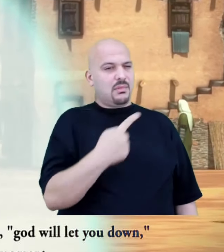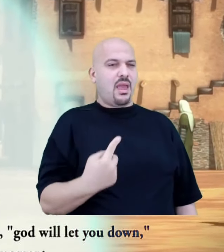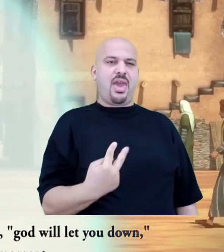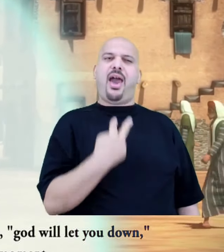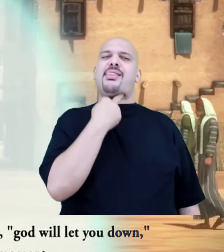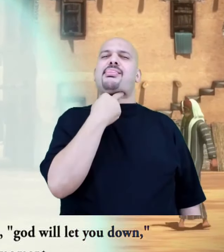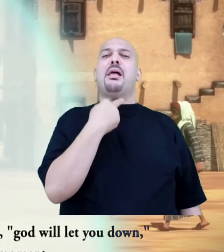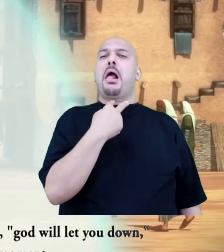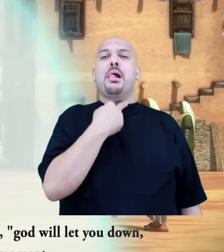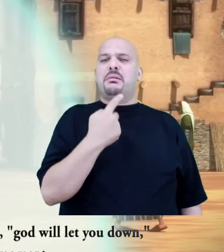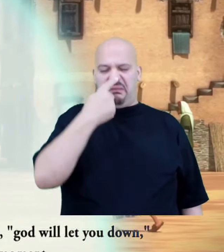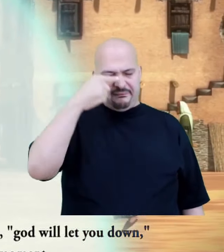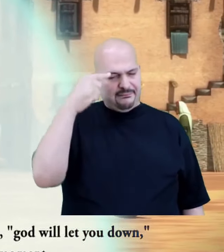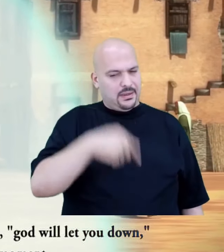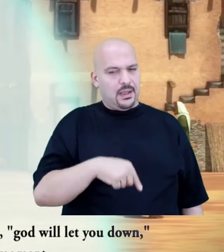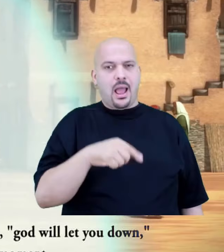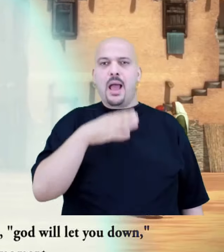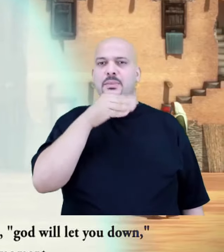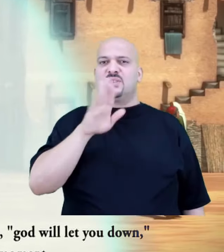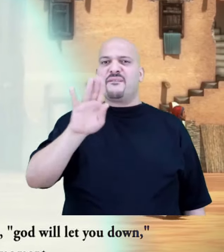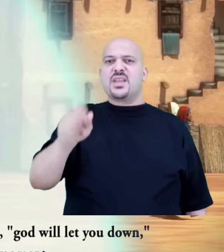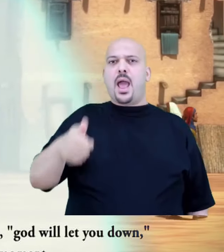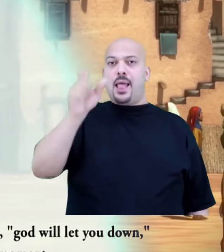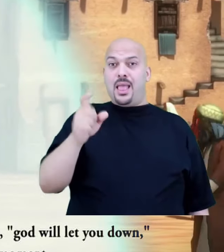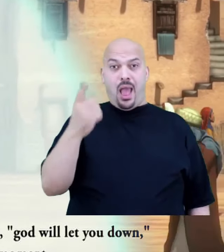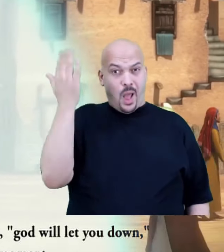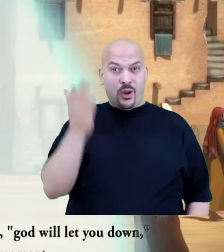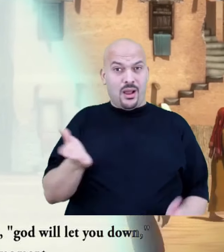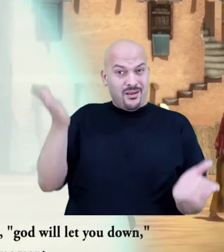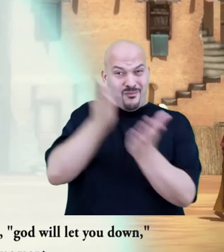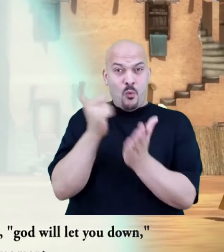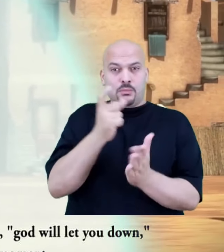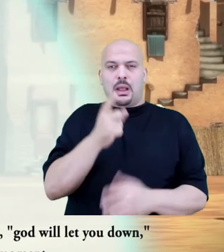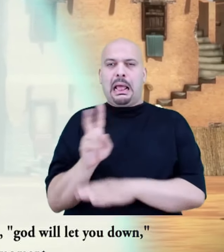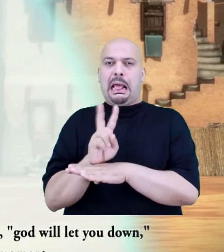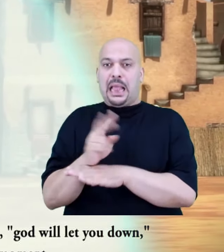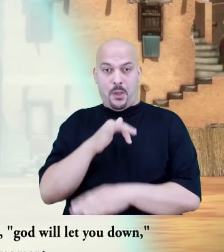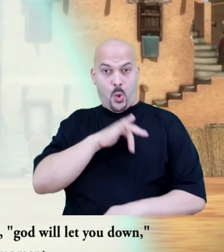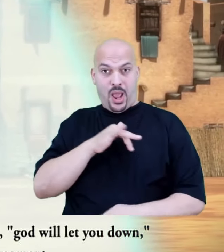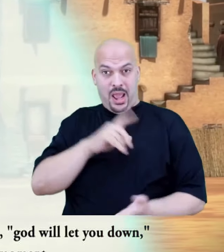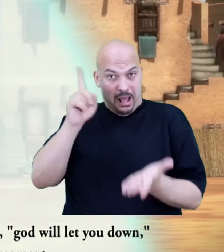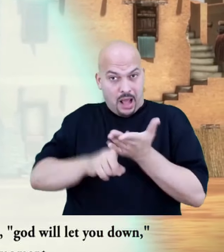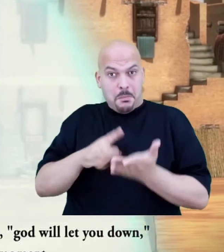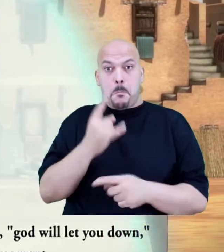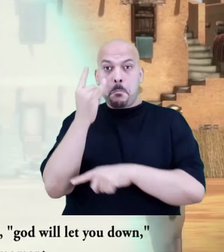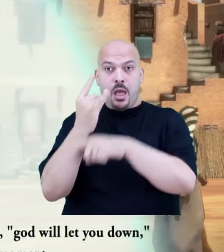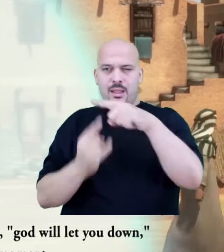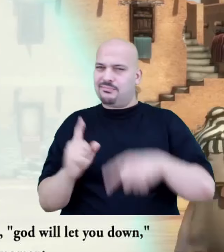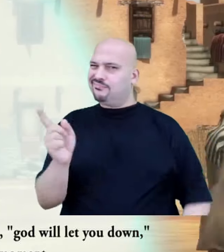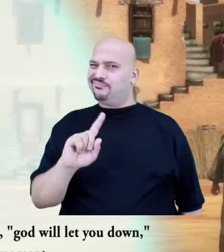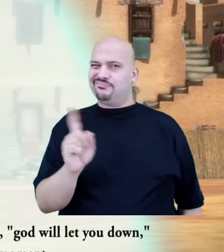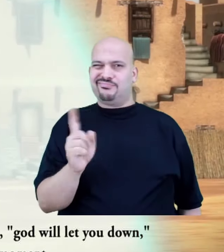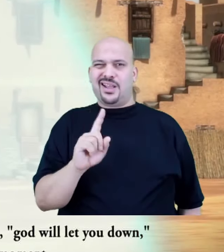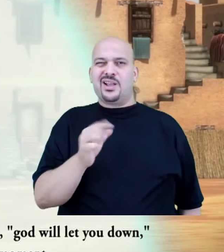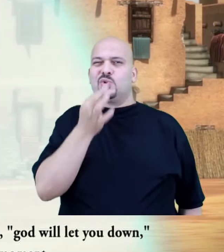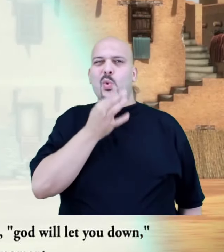أبا سفيان. فلم يكن أبو سفيان مسلما عن قناعة كاملة